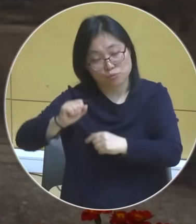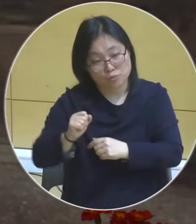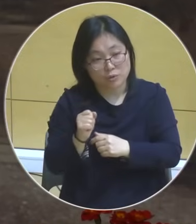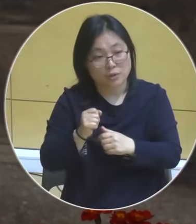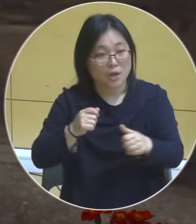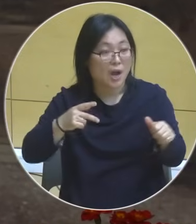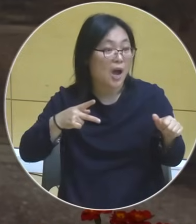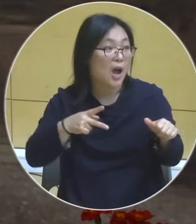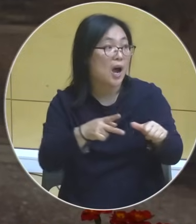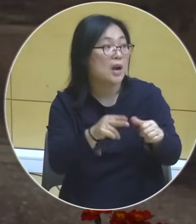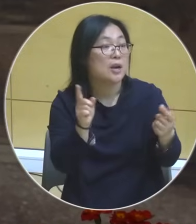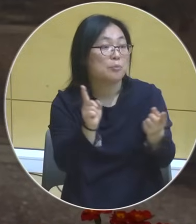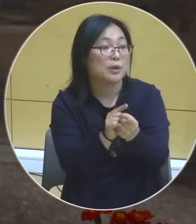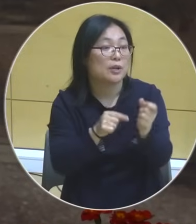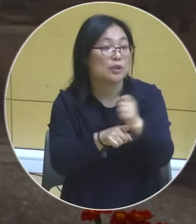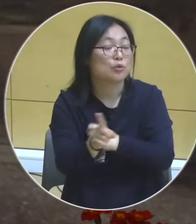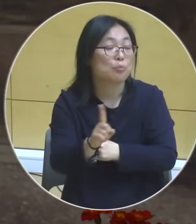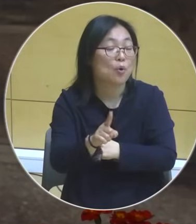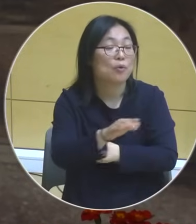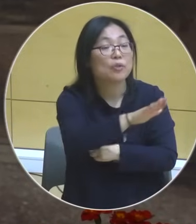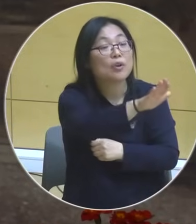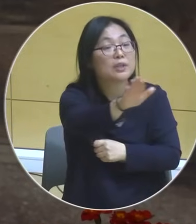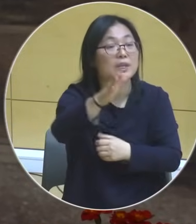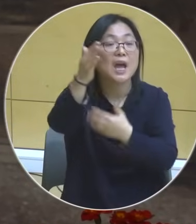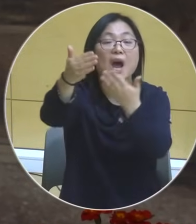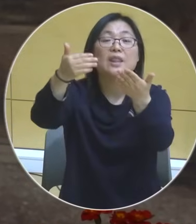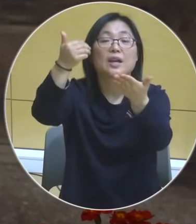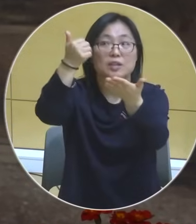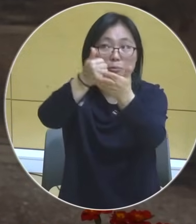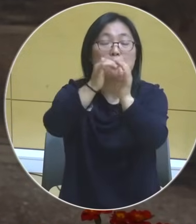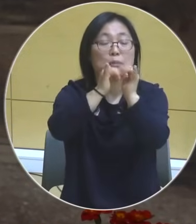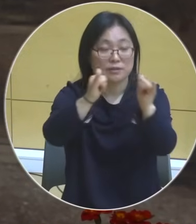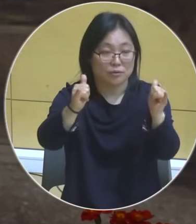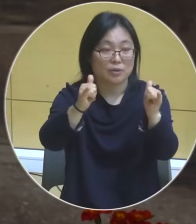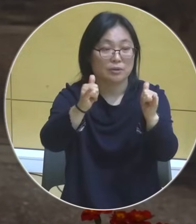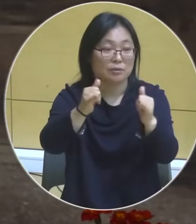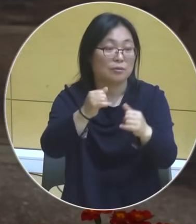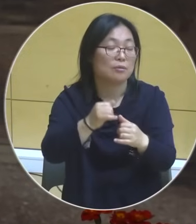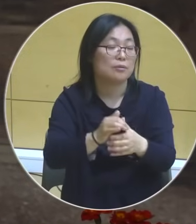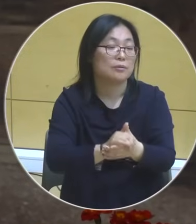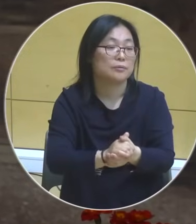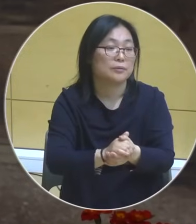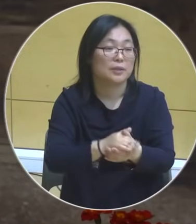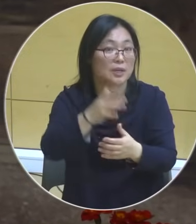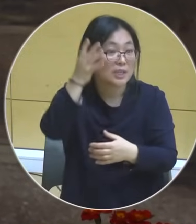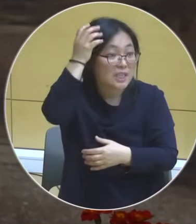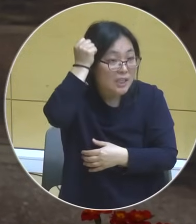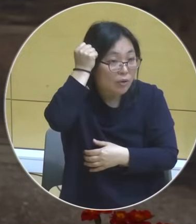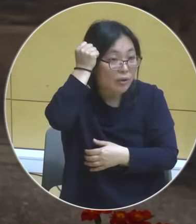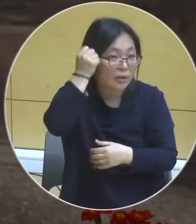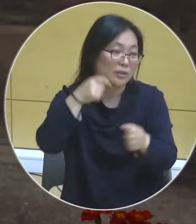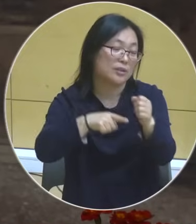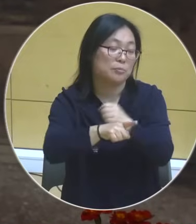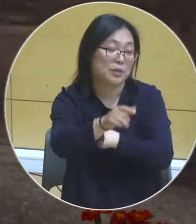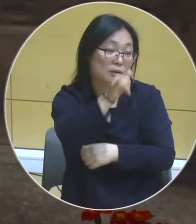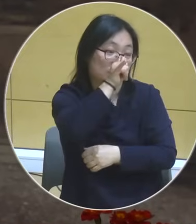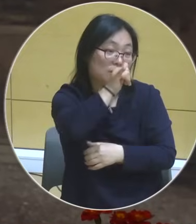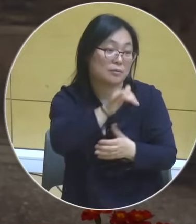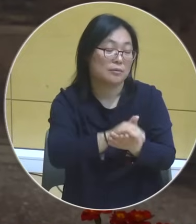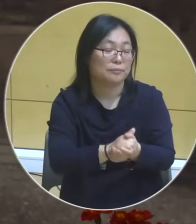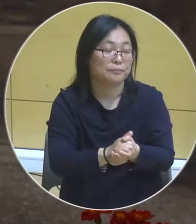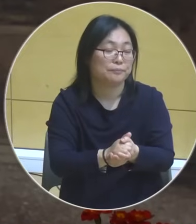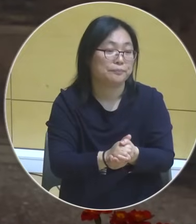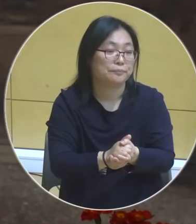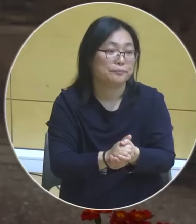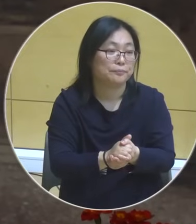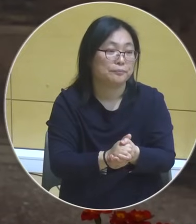받게 한 이유는 이것이었습니다. 그래서 너희는 하나님의 백성이라는 사실, 그것을 잊지 말라는 의미가 그 속에 담겨